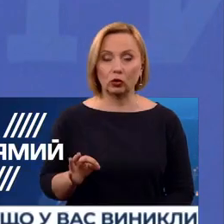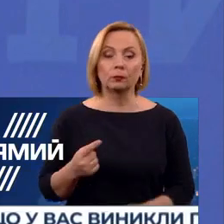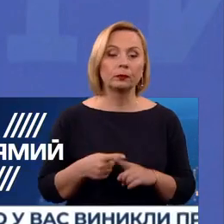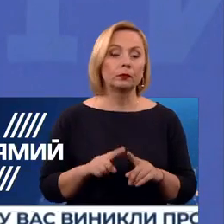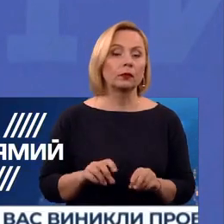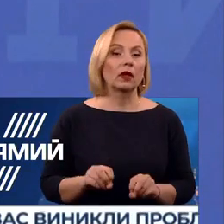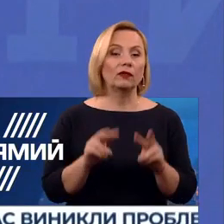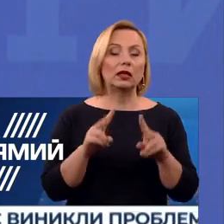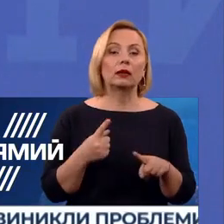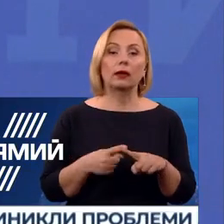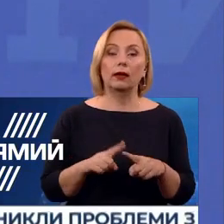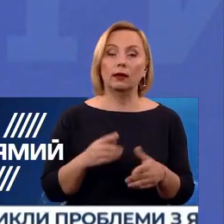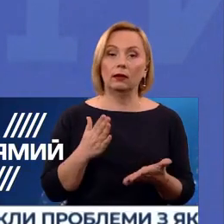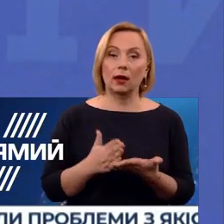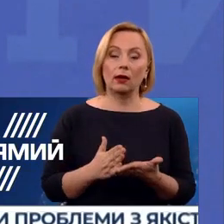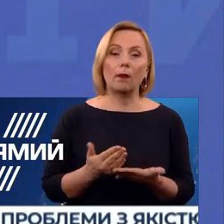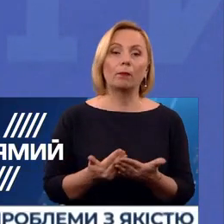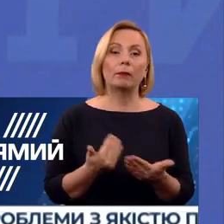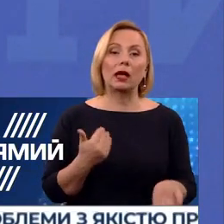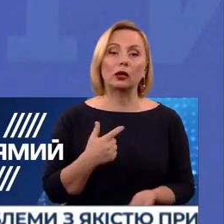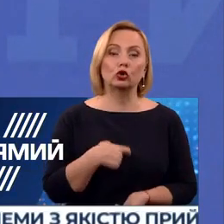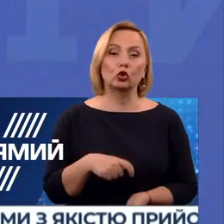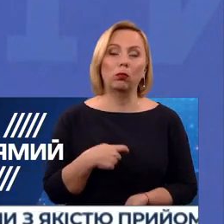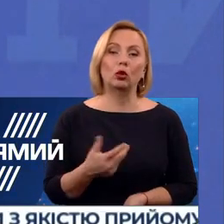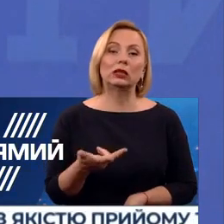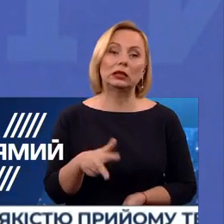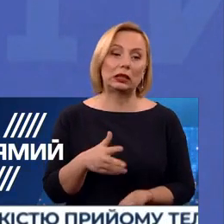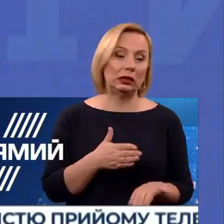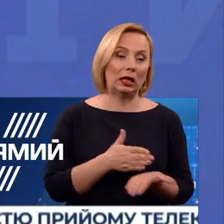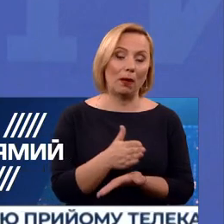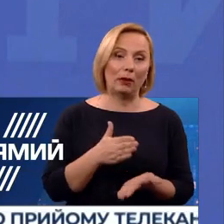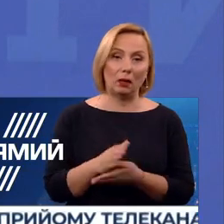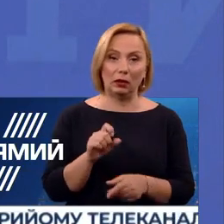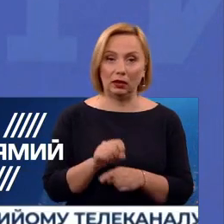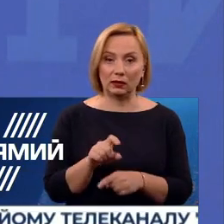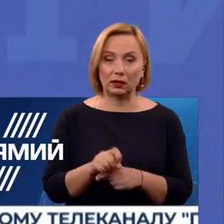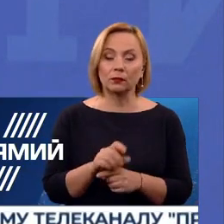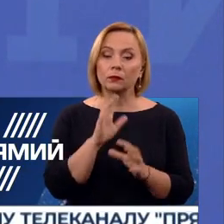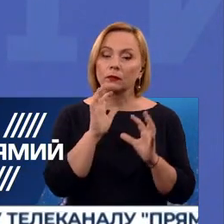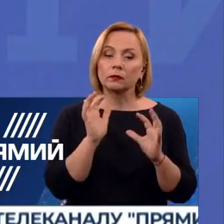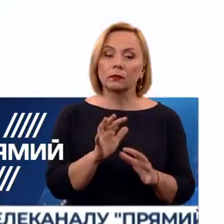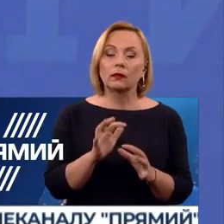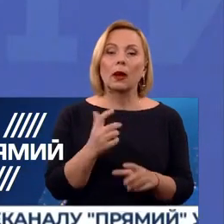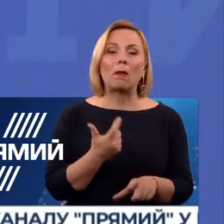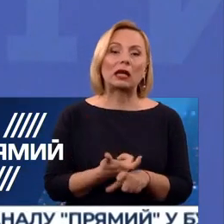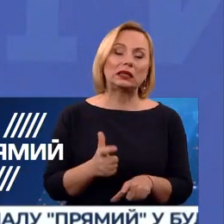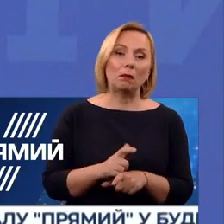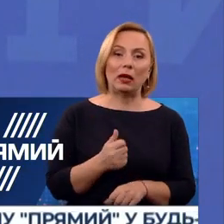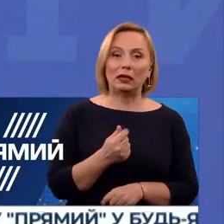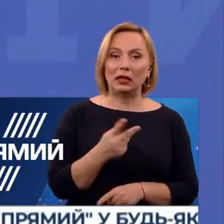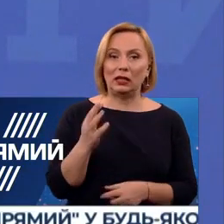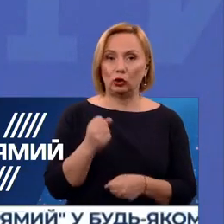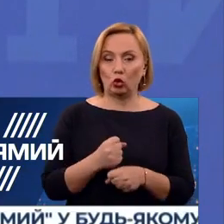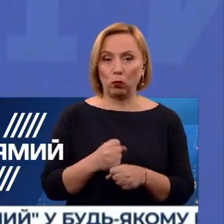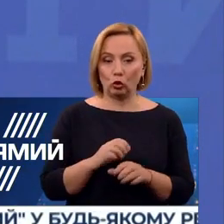які є, ми ставимо перед собою три напрямки завдань. Перше – це зберегти максимальну кількість робочих місць. Друге – це підтримати